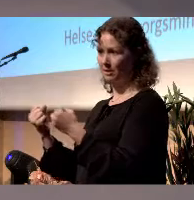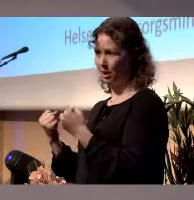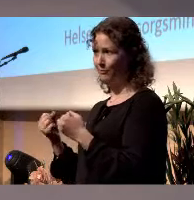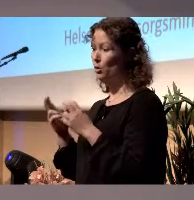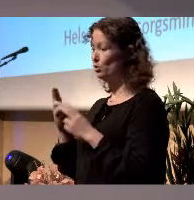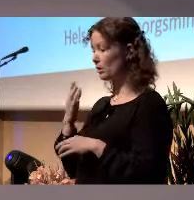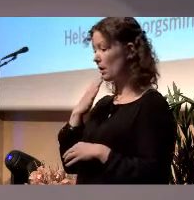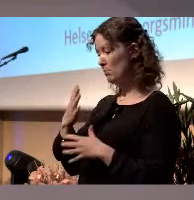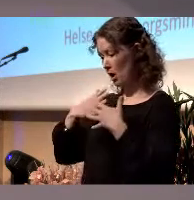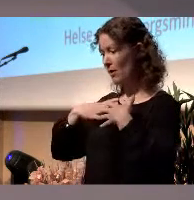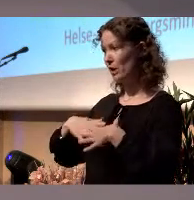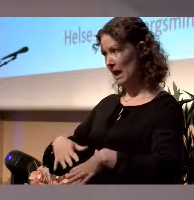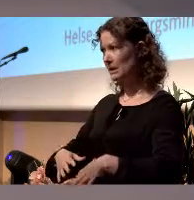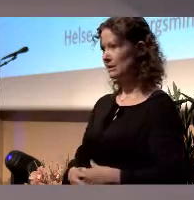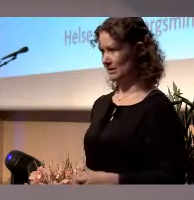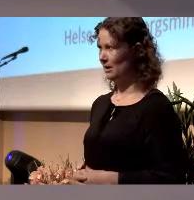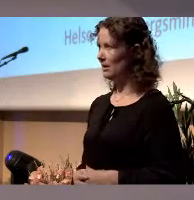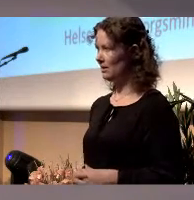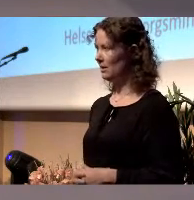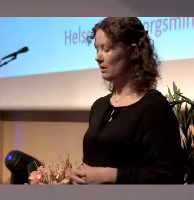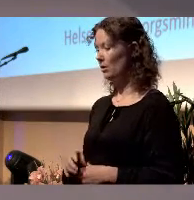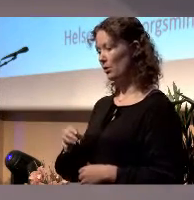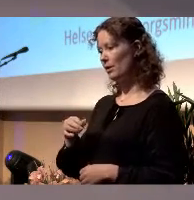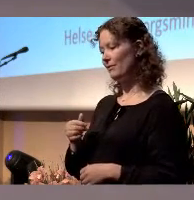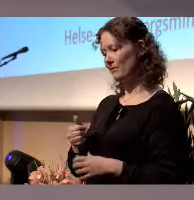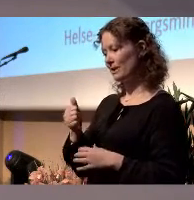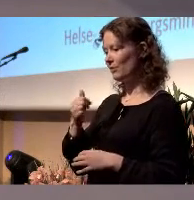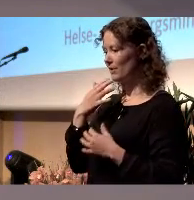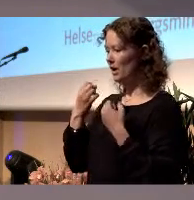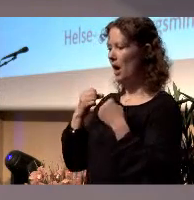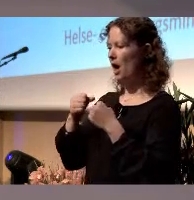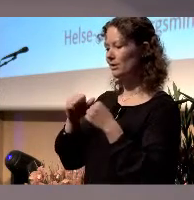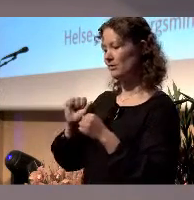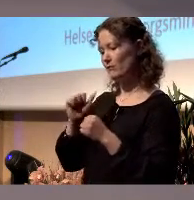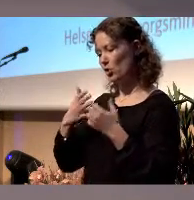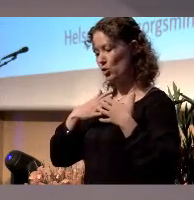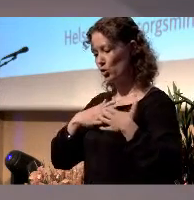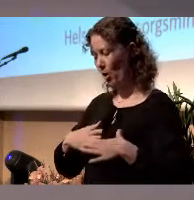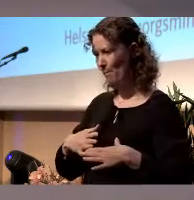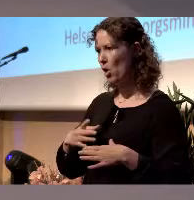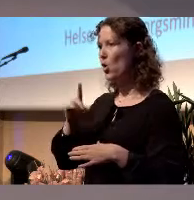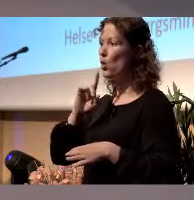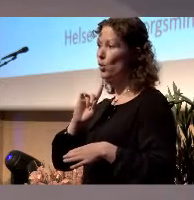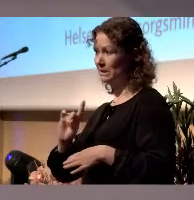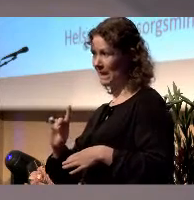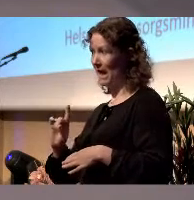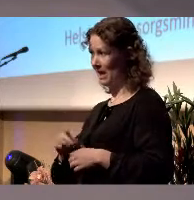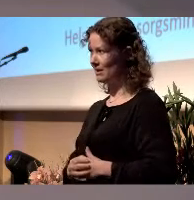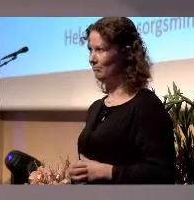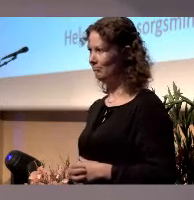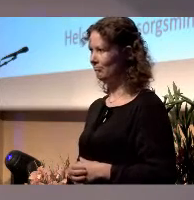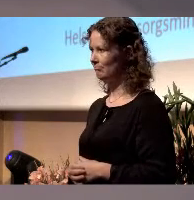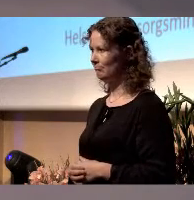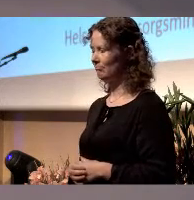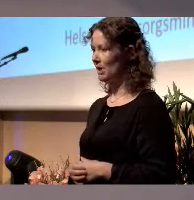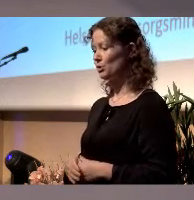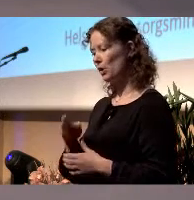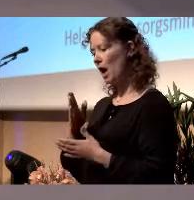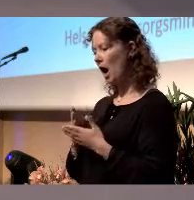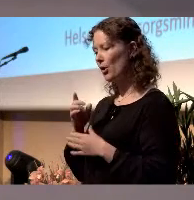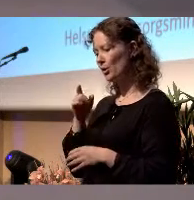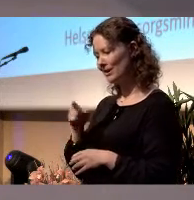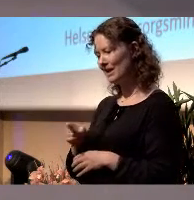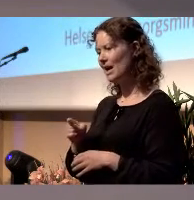minst bra for helsa. Å være aktiv er bra både for kropp og for sjel. Og det er nettopp det,